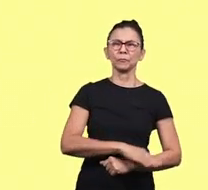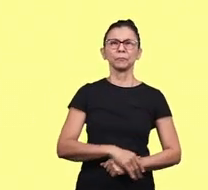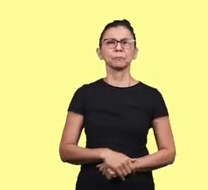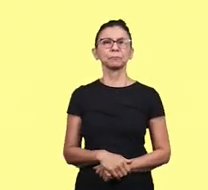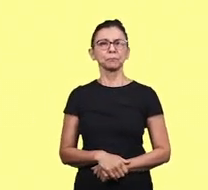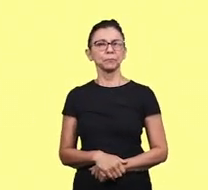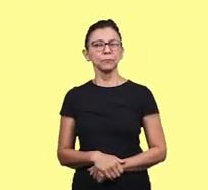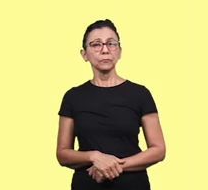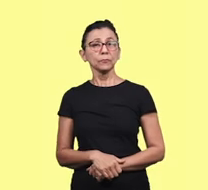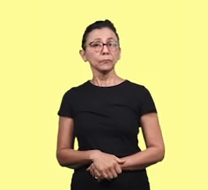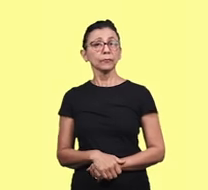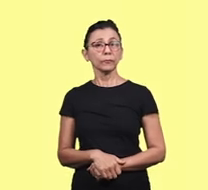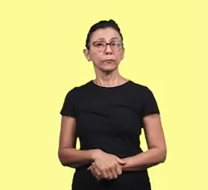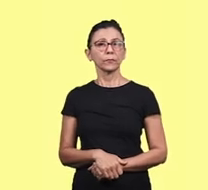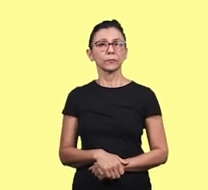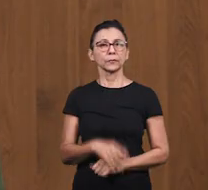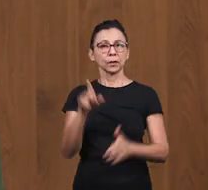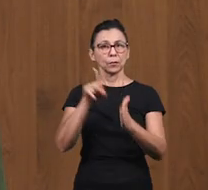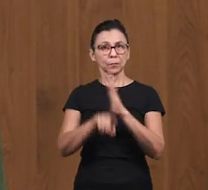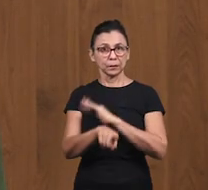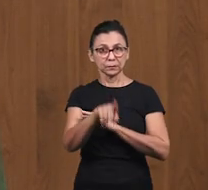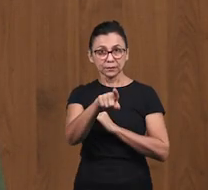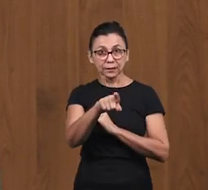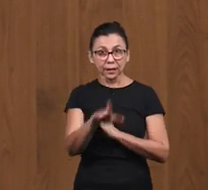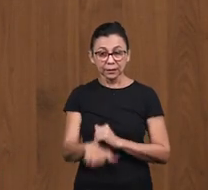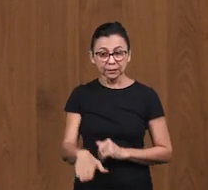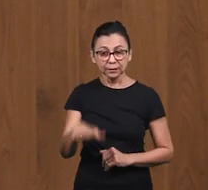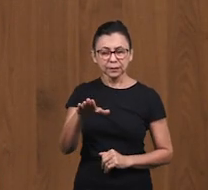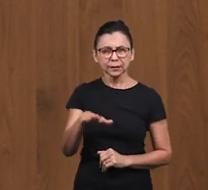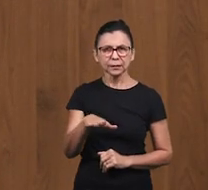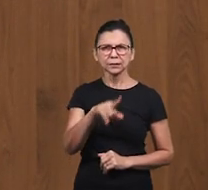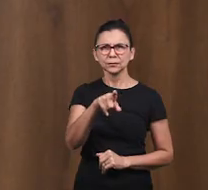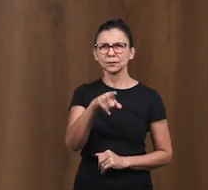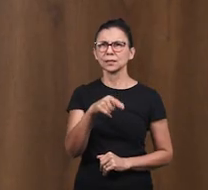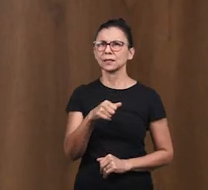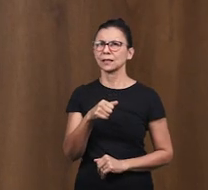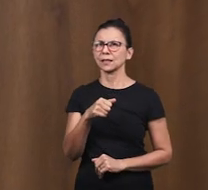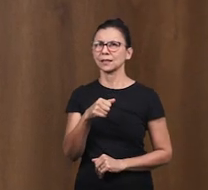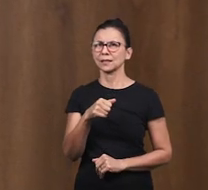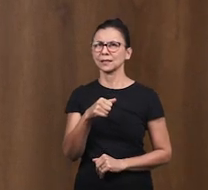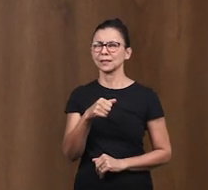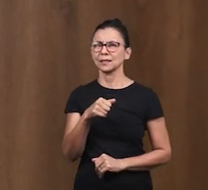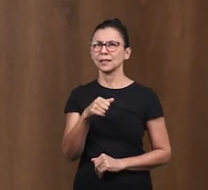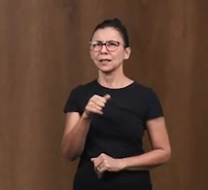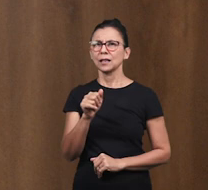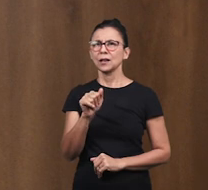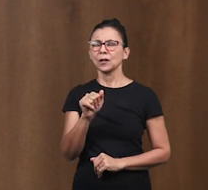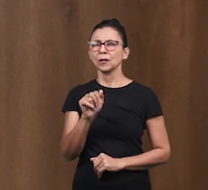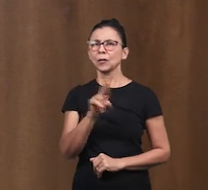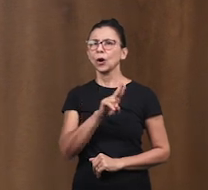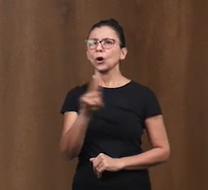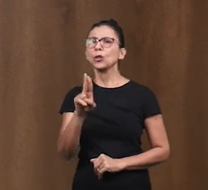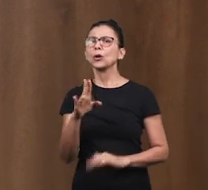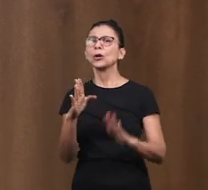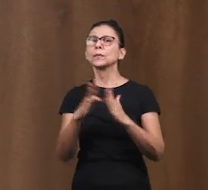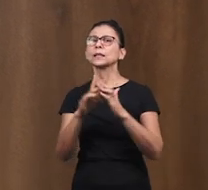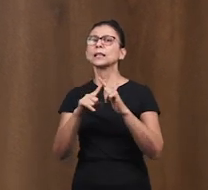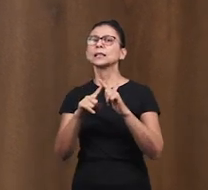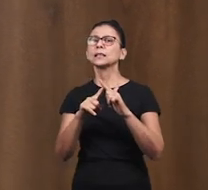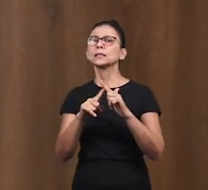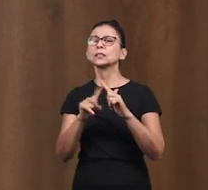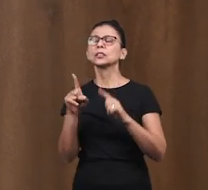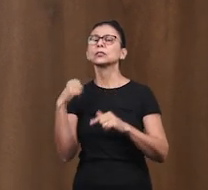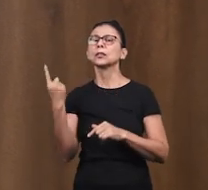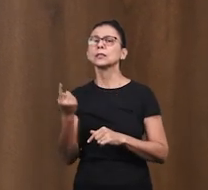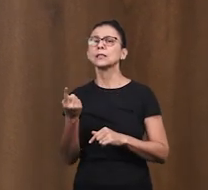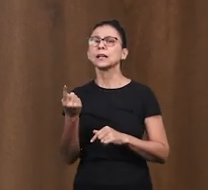Donc, notre Église à laquelle nous appartenons, je pose la question aux enfants. Les enfants, vous savez quel est le nom de notre Église?